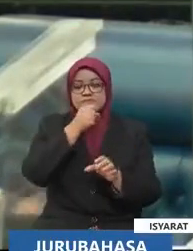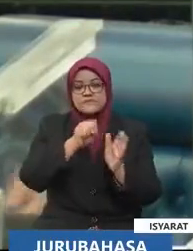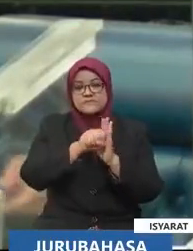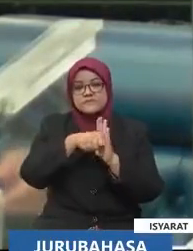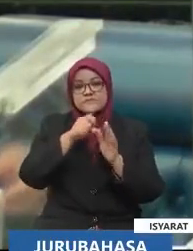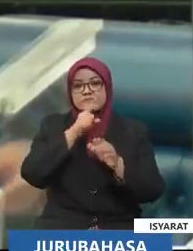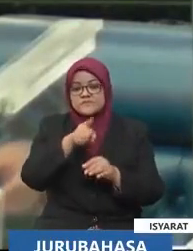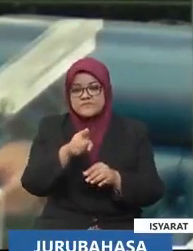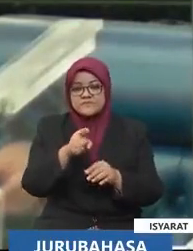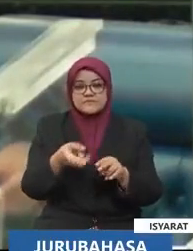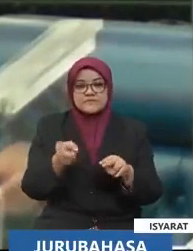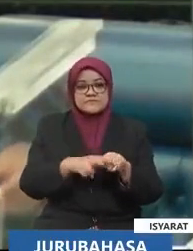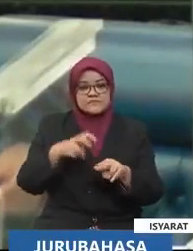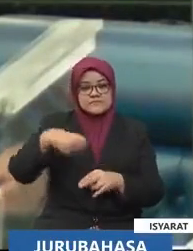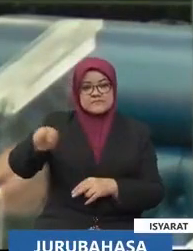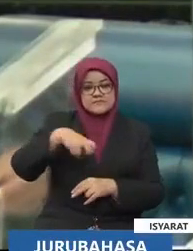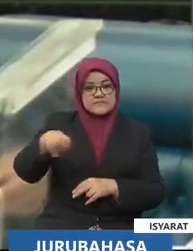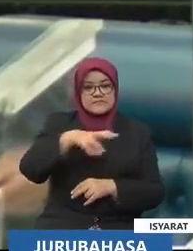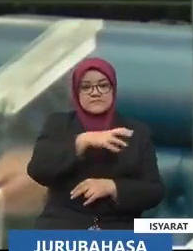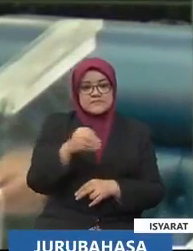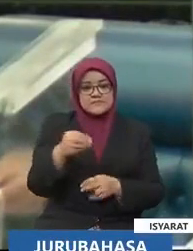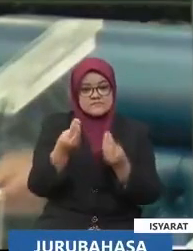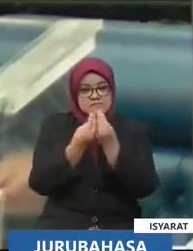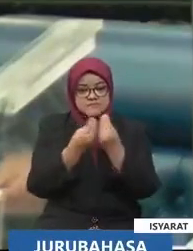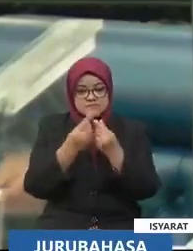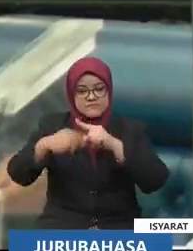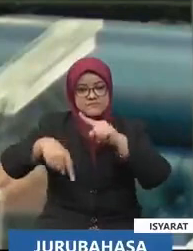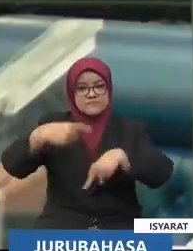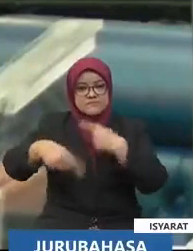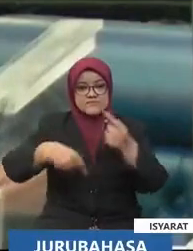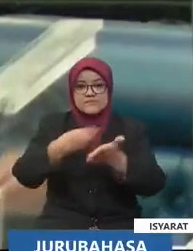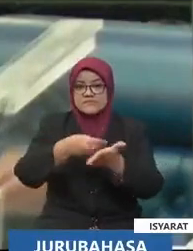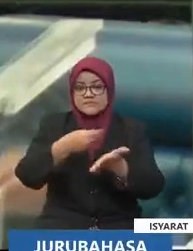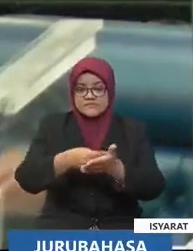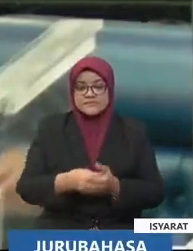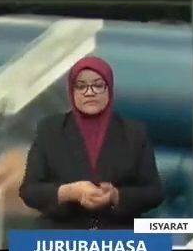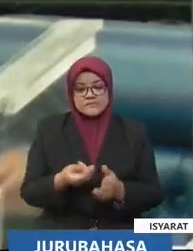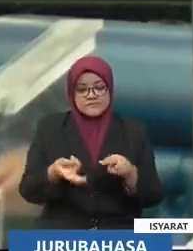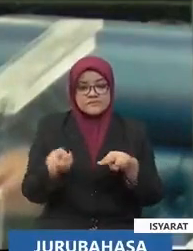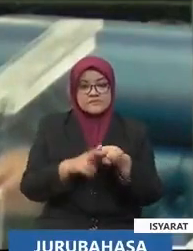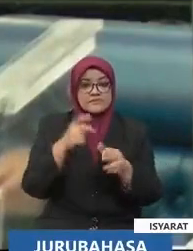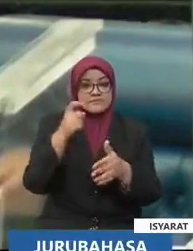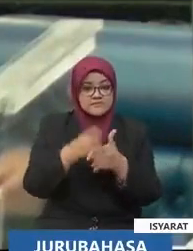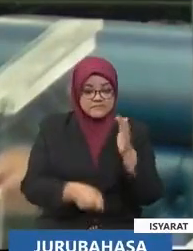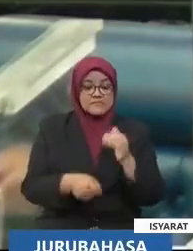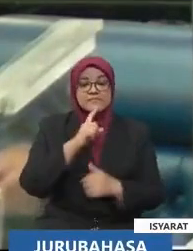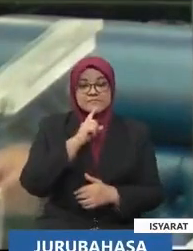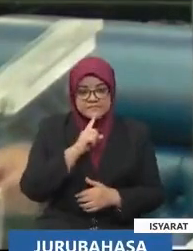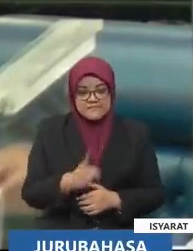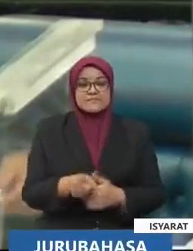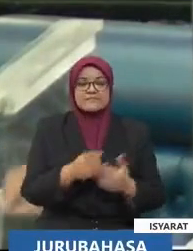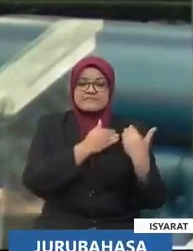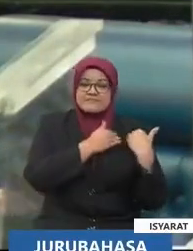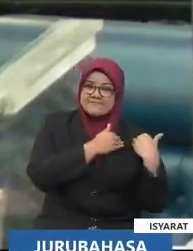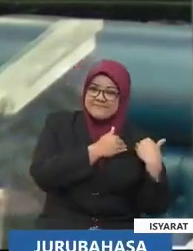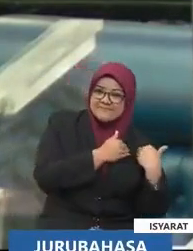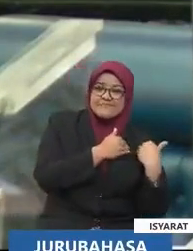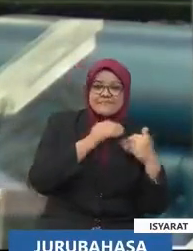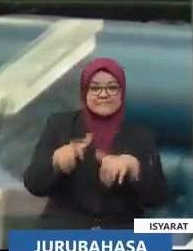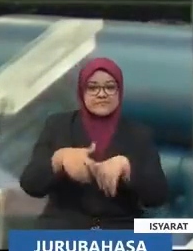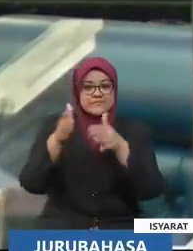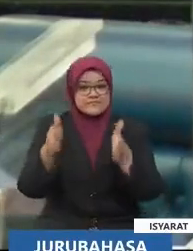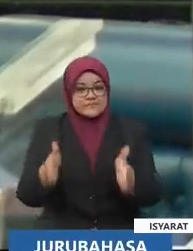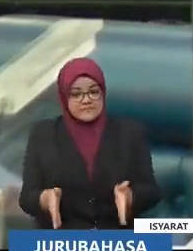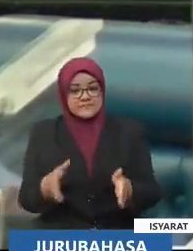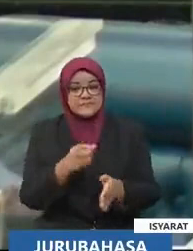sumber asli peningkatan cost logistik serta kadar tukaran mata uang asing kenaikan harga ini semen yang sememangnya membebankan